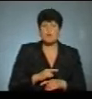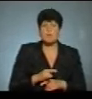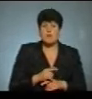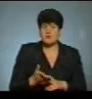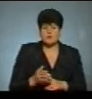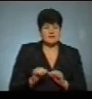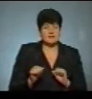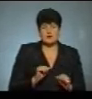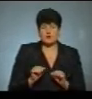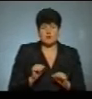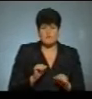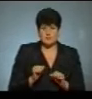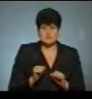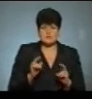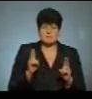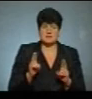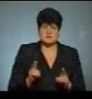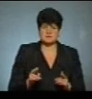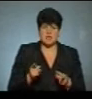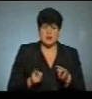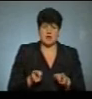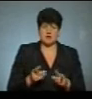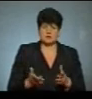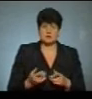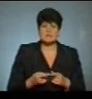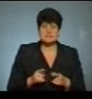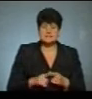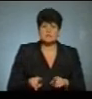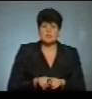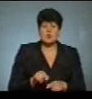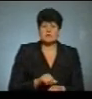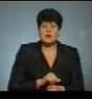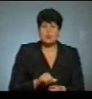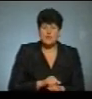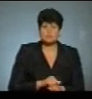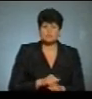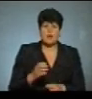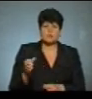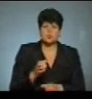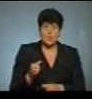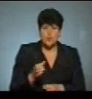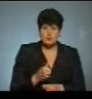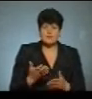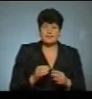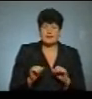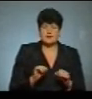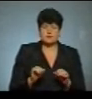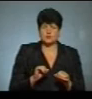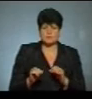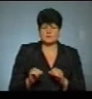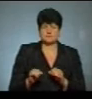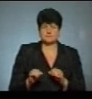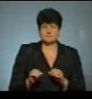ви не керувалися принципом реальності. Це так, як наркоман чи алкоголік, який не керується